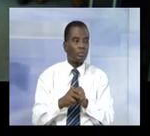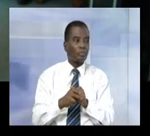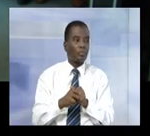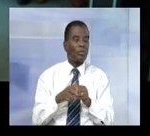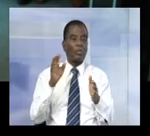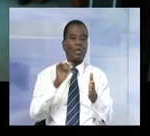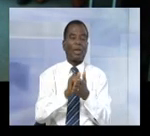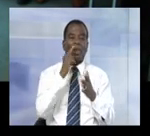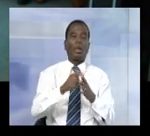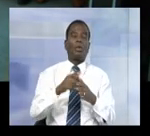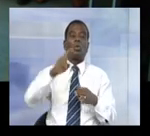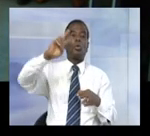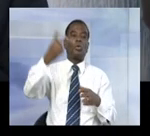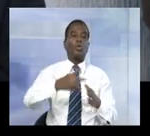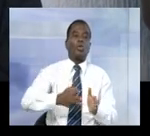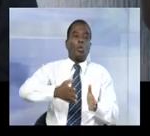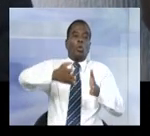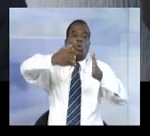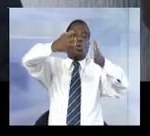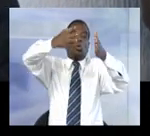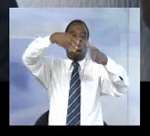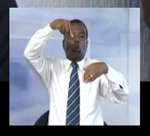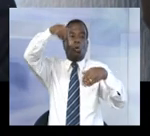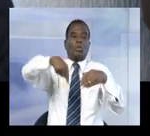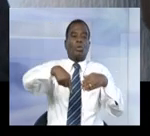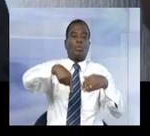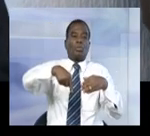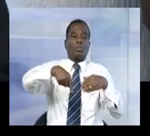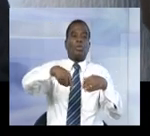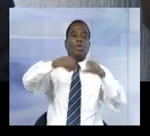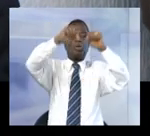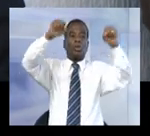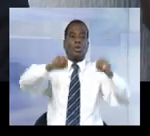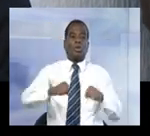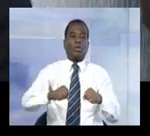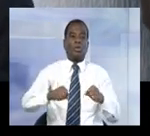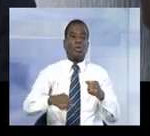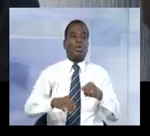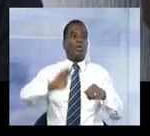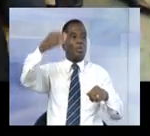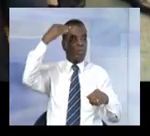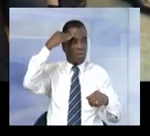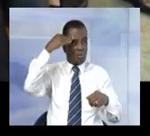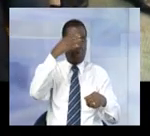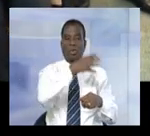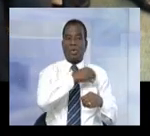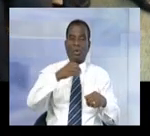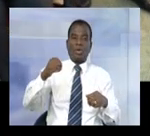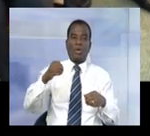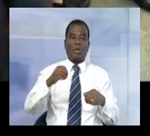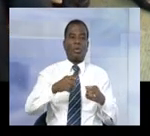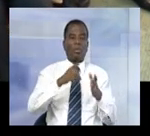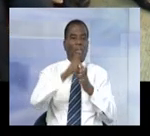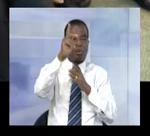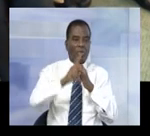C'est au 22e étage de la tour C que les structures sous tutelle du ministère de la Communication, les organisations professionnelles